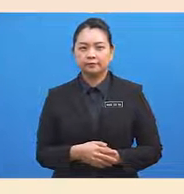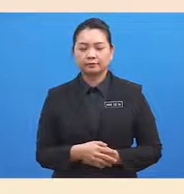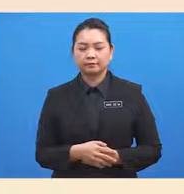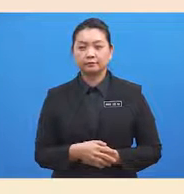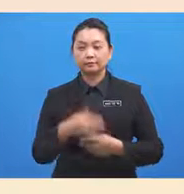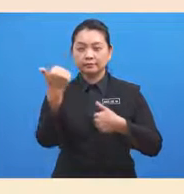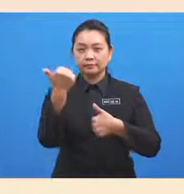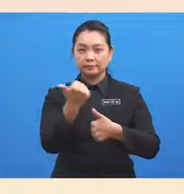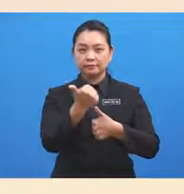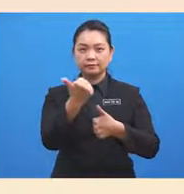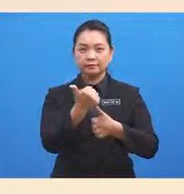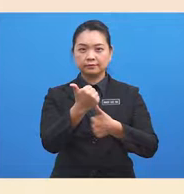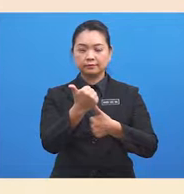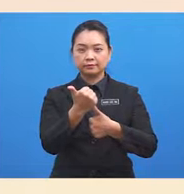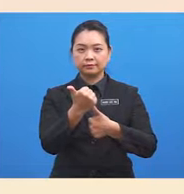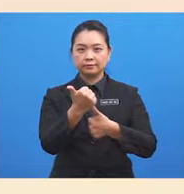yang pertama,